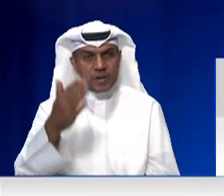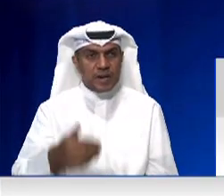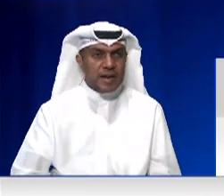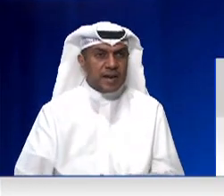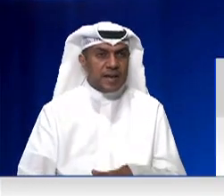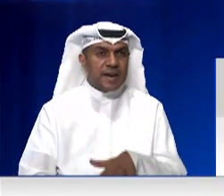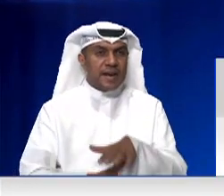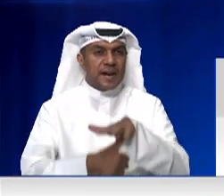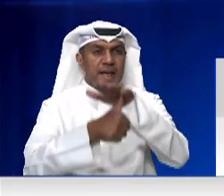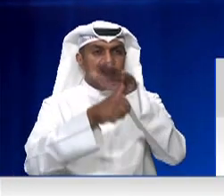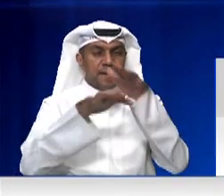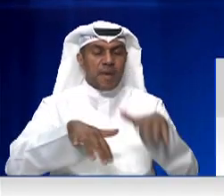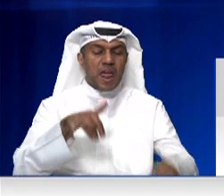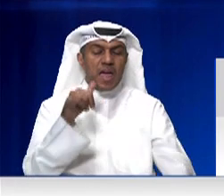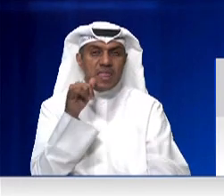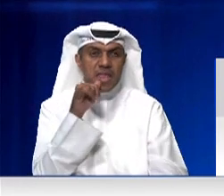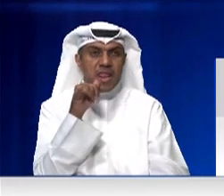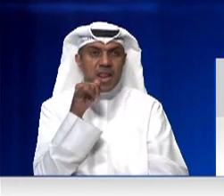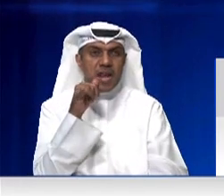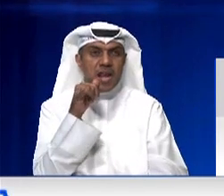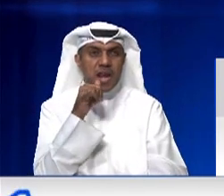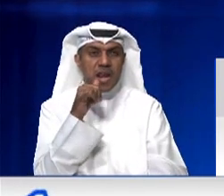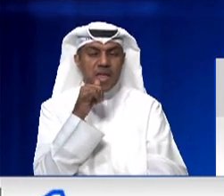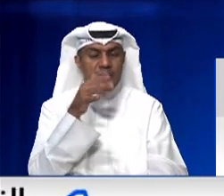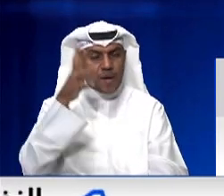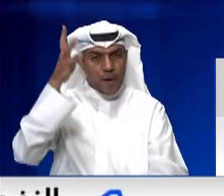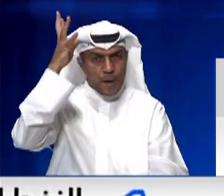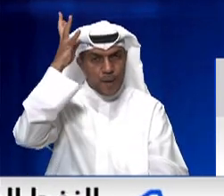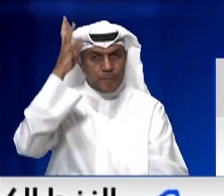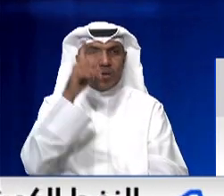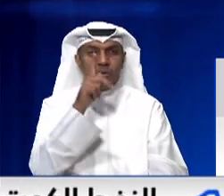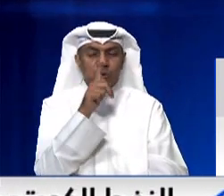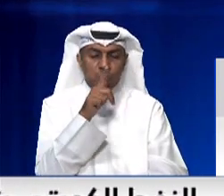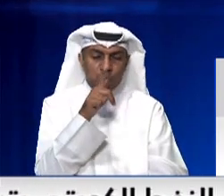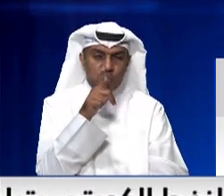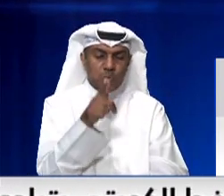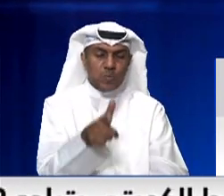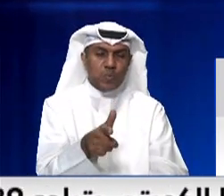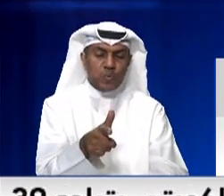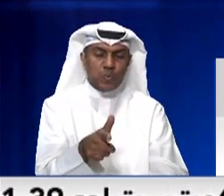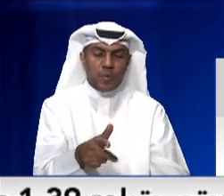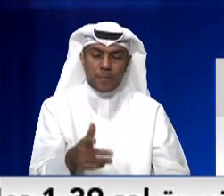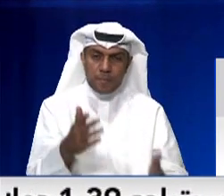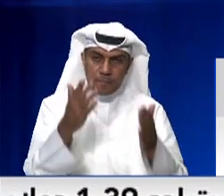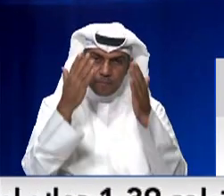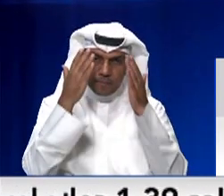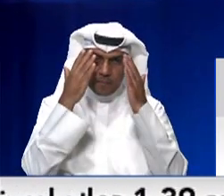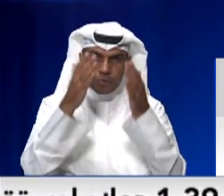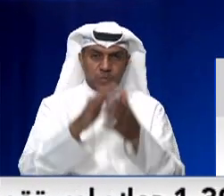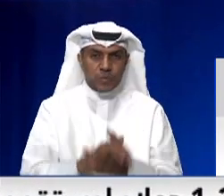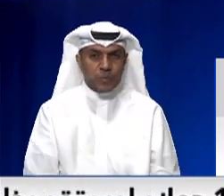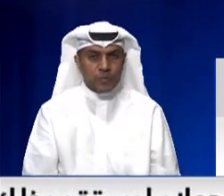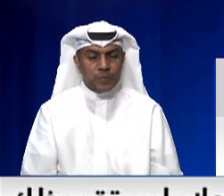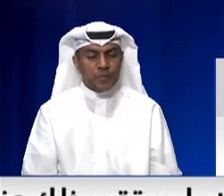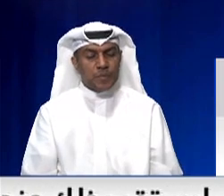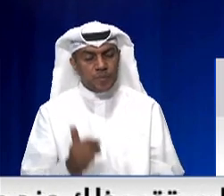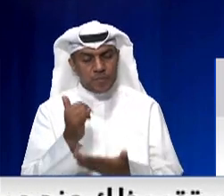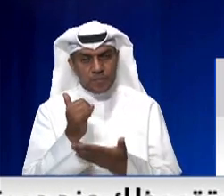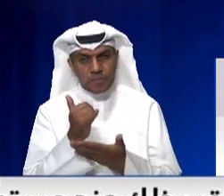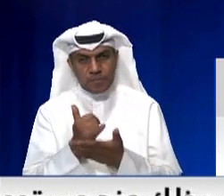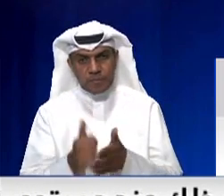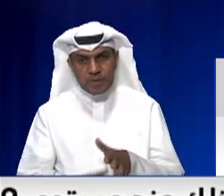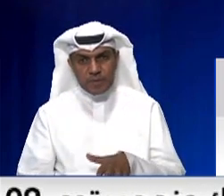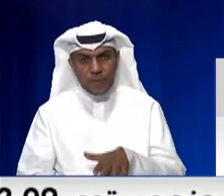الثالث ملك المملكة المتحدة لبريطانيا العظمى وإيرلندا الشمالية صديقة. هذا نصها: صاحب الجلالة الملك